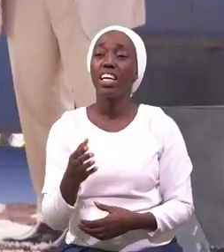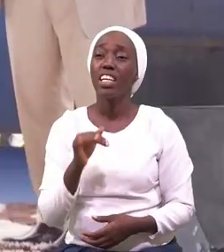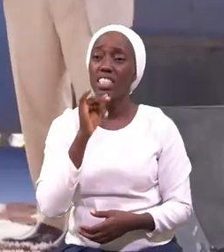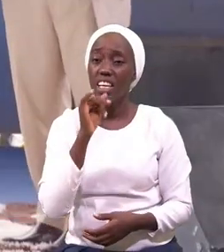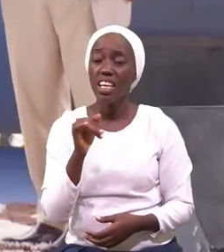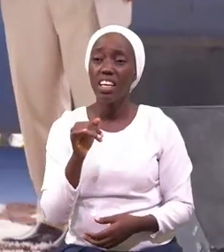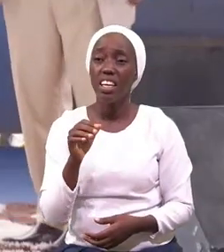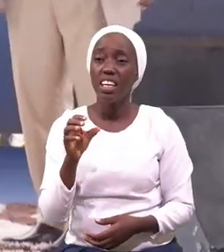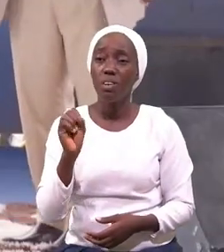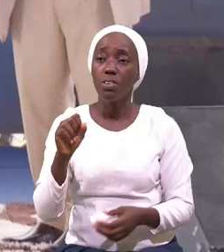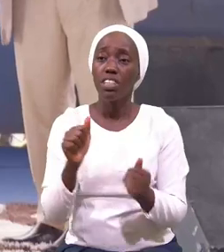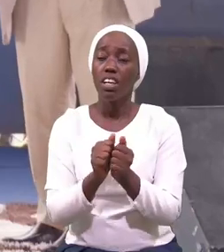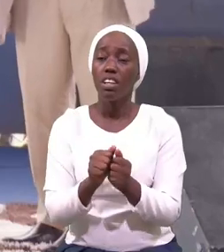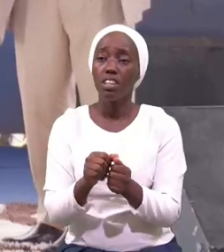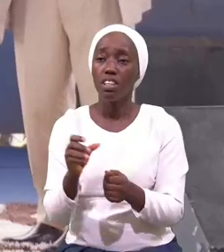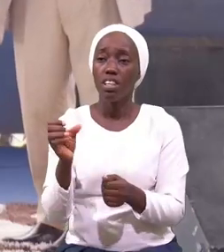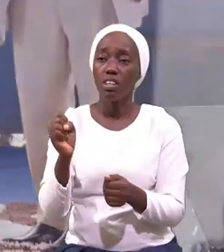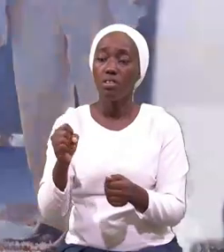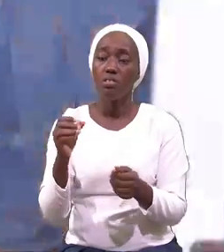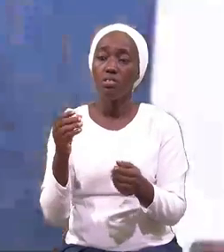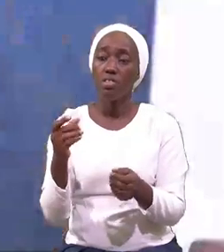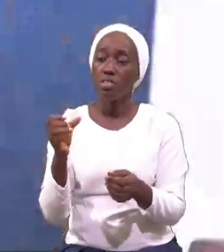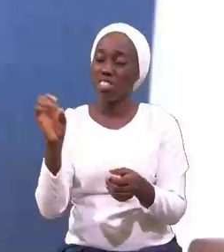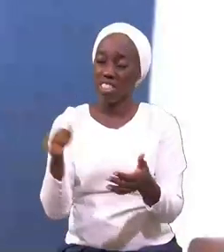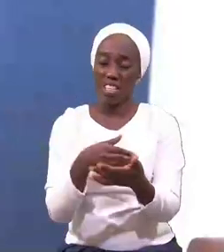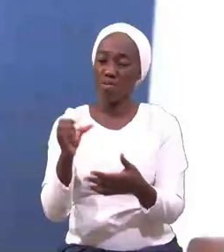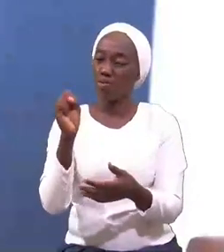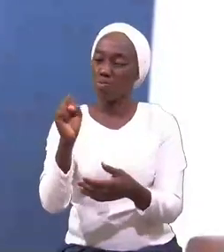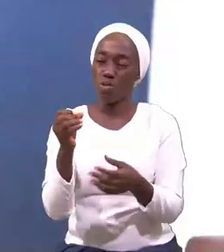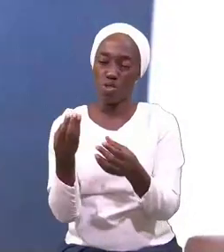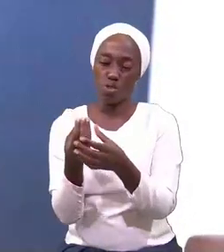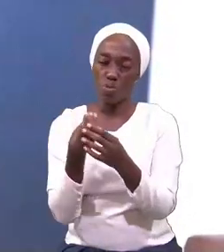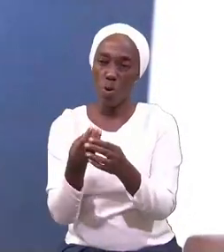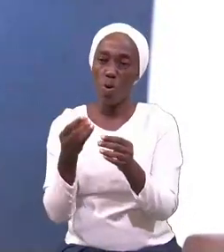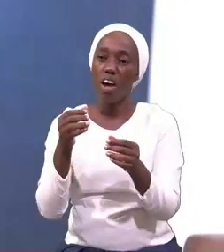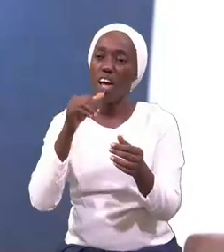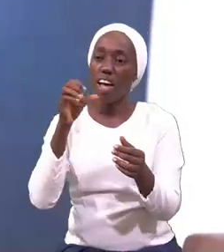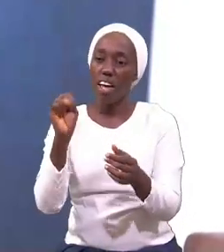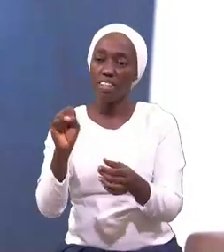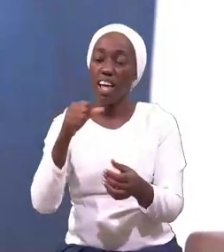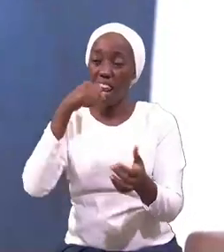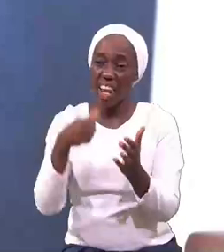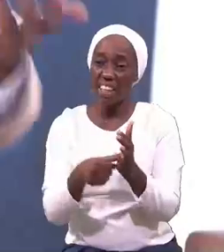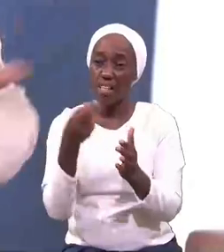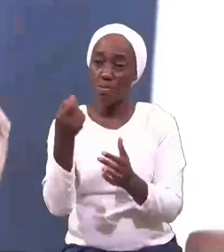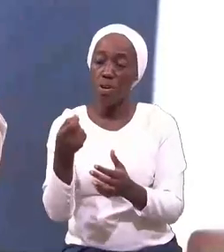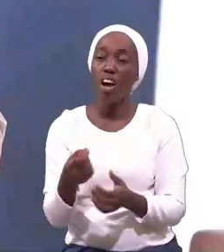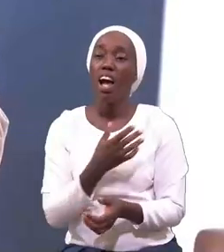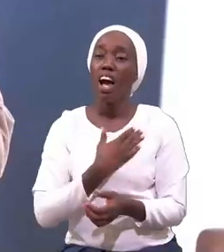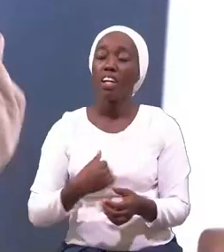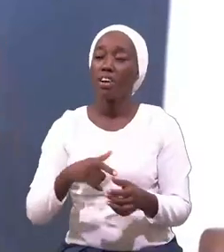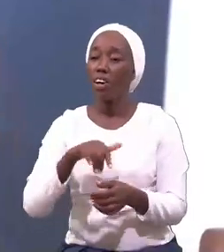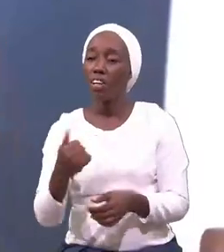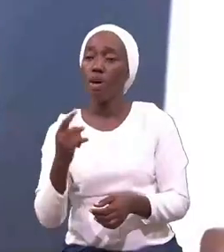Avec un petit C. Maintenant, il y a le chant. Avec un C majuscule.